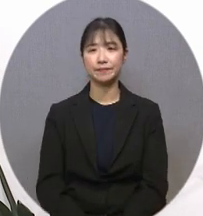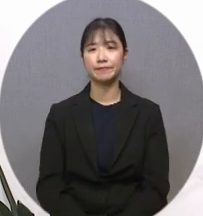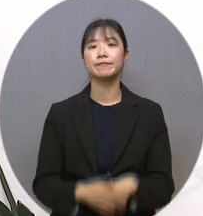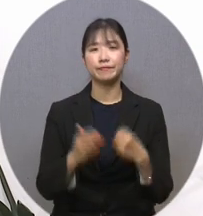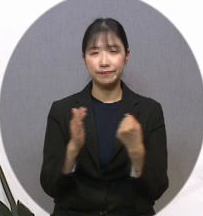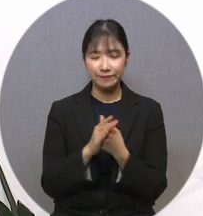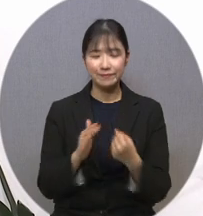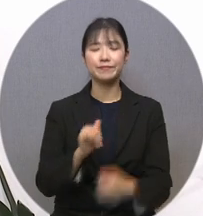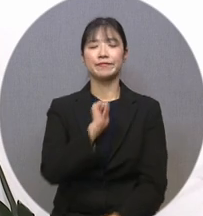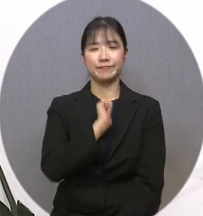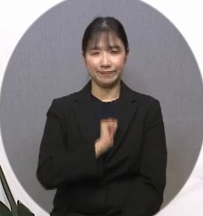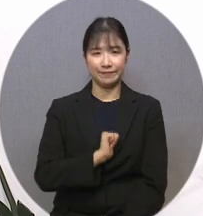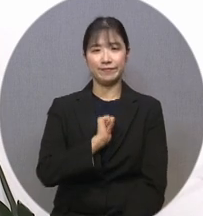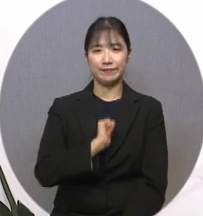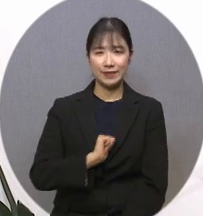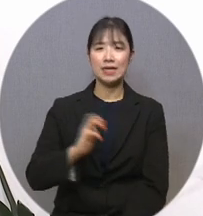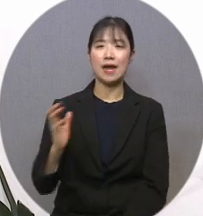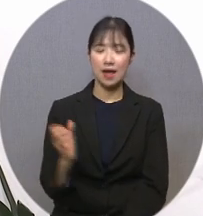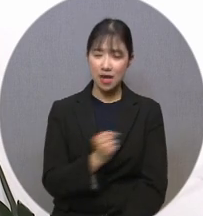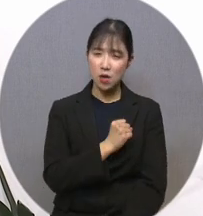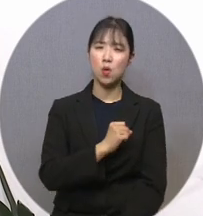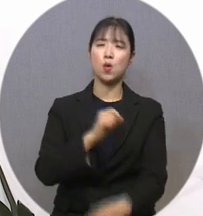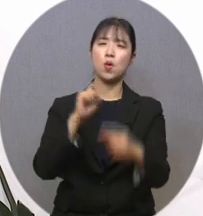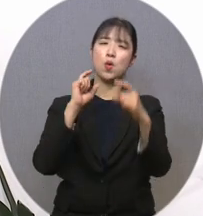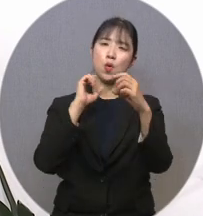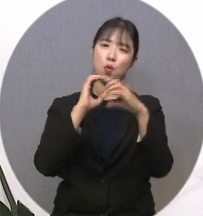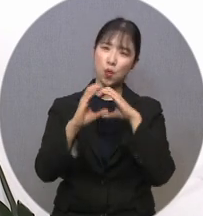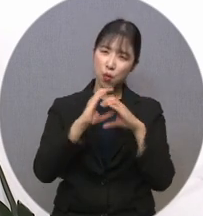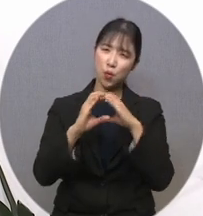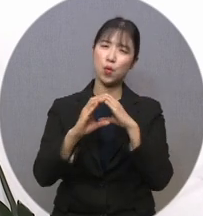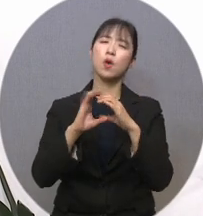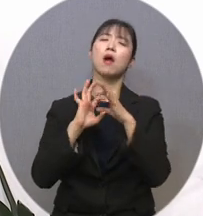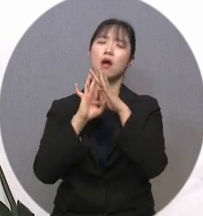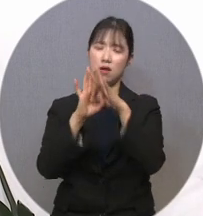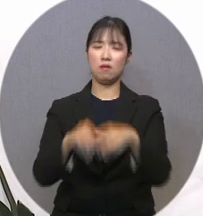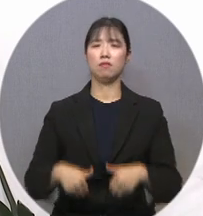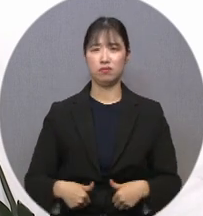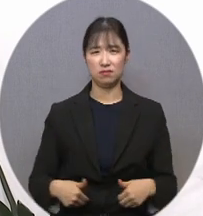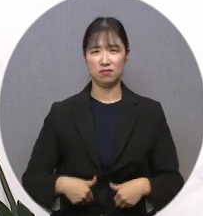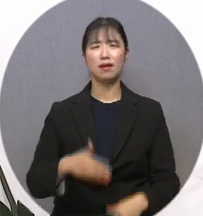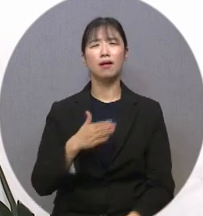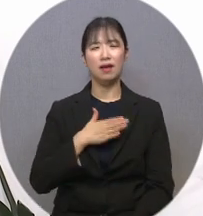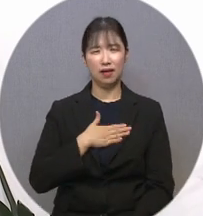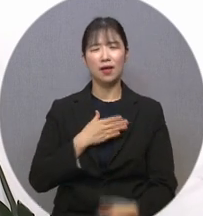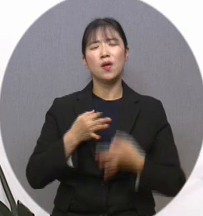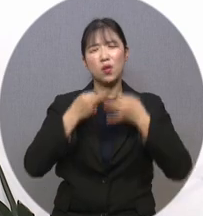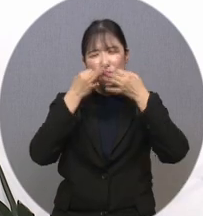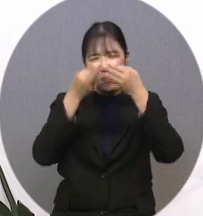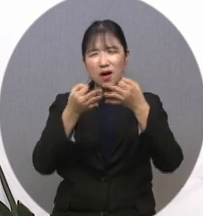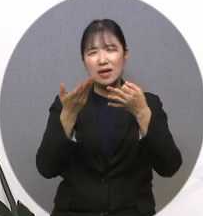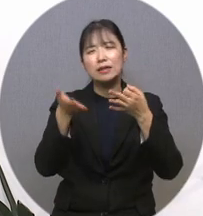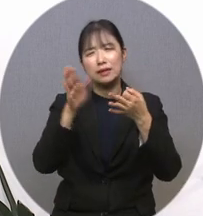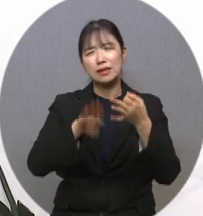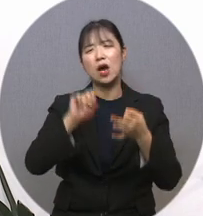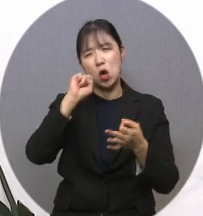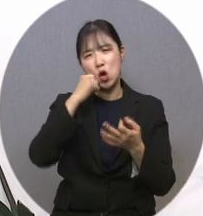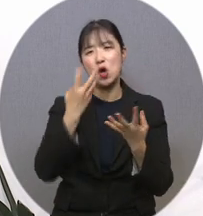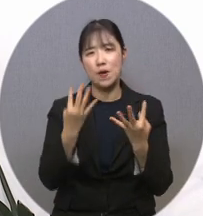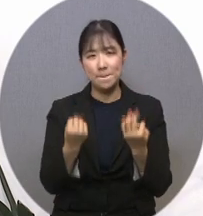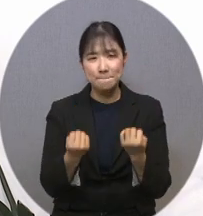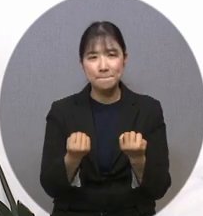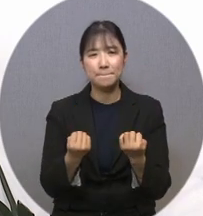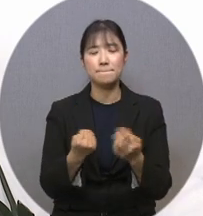저는 인내심을 갖고 소통을 해야 된다고 생각을 해요. 저도 뭐 그렇게 하려고 하지만 다는 못하는데